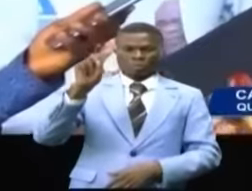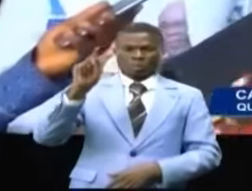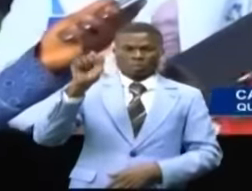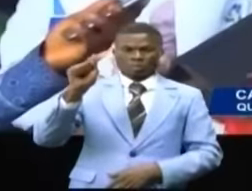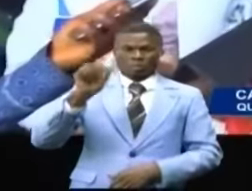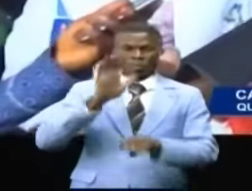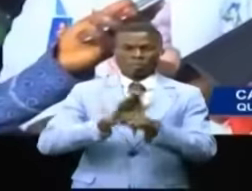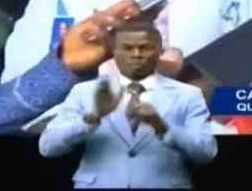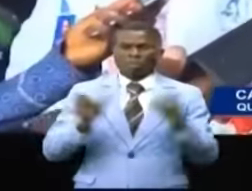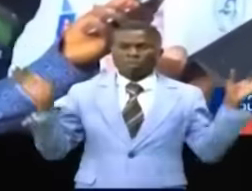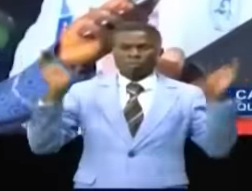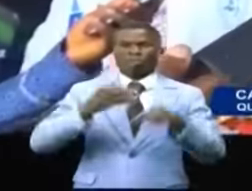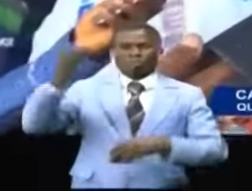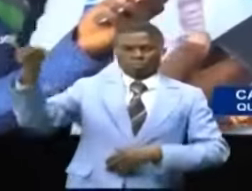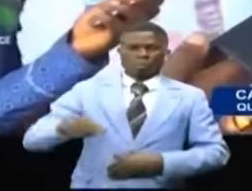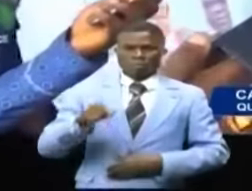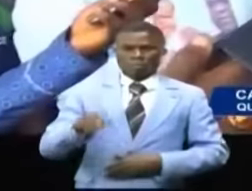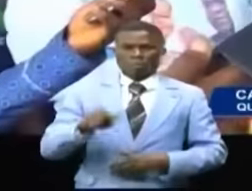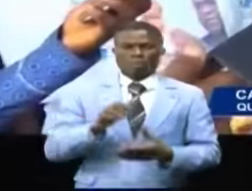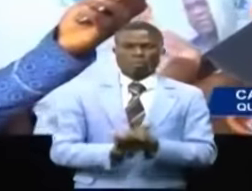l'accueillir.